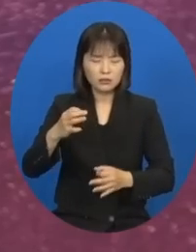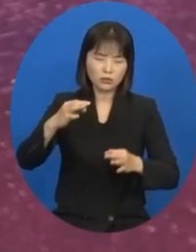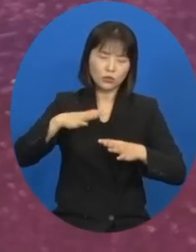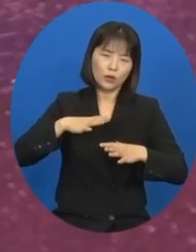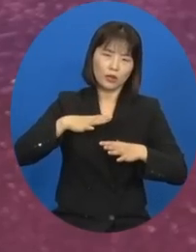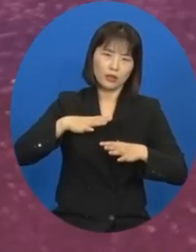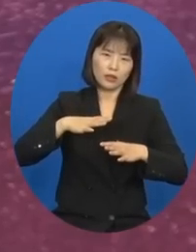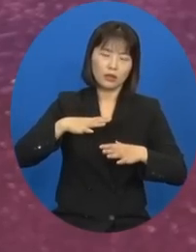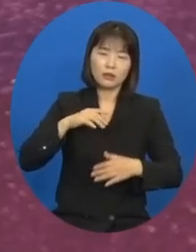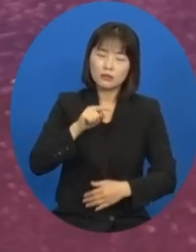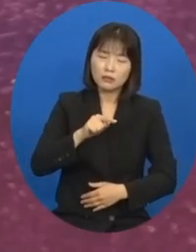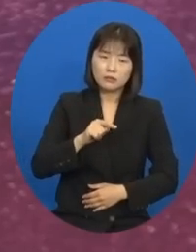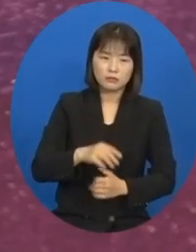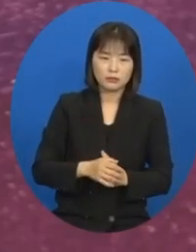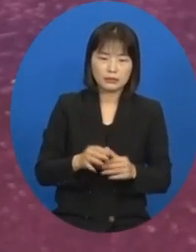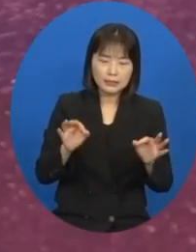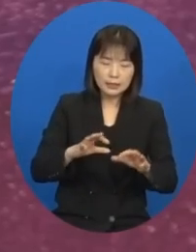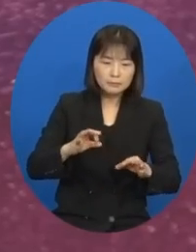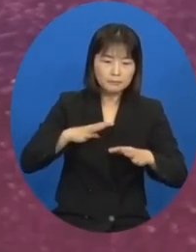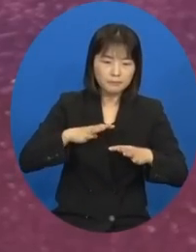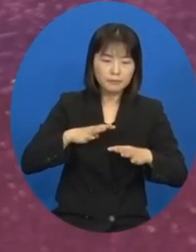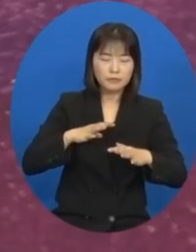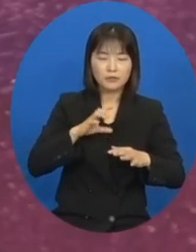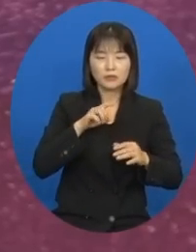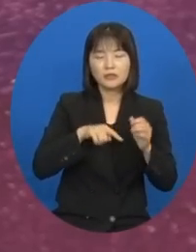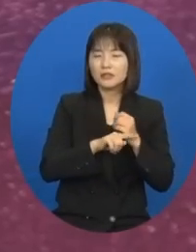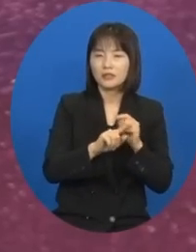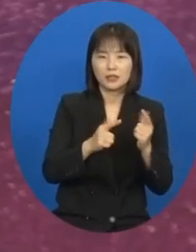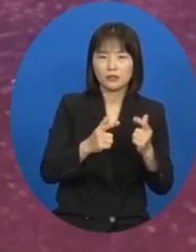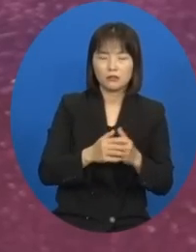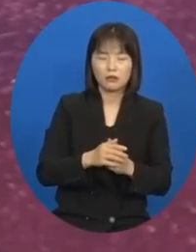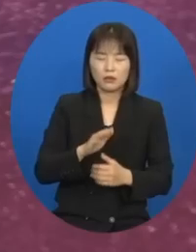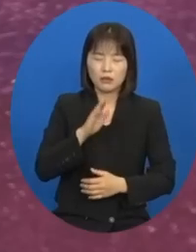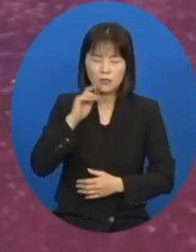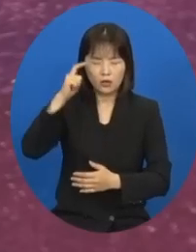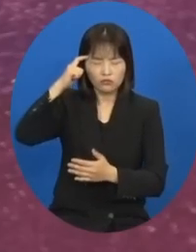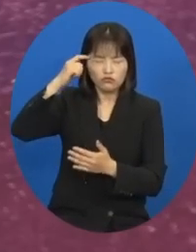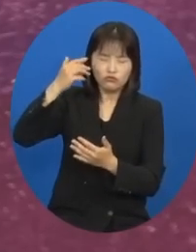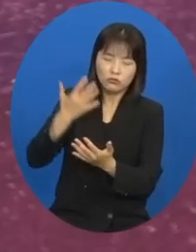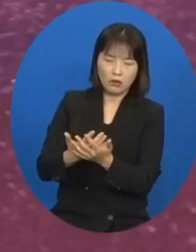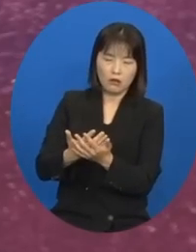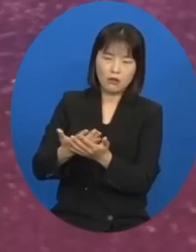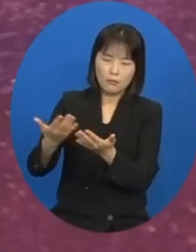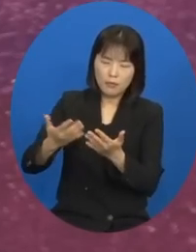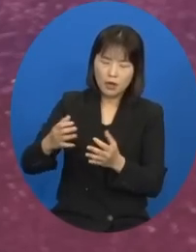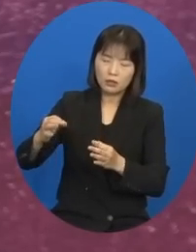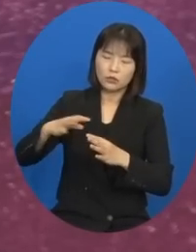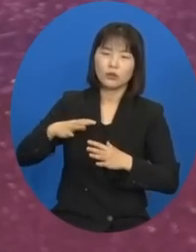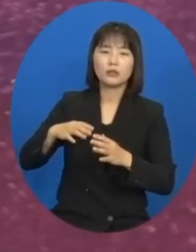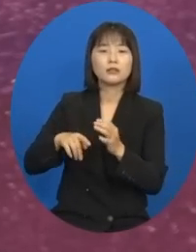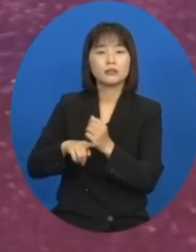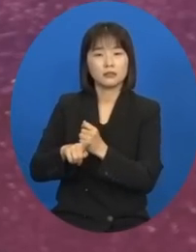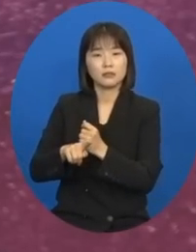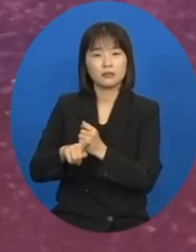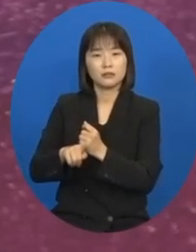것은 그저 깜짝 놀랐다는 것이 아니라 굉장히 충격적으로 놀랐다는 뜻입니다